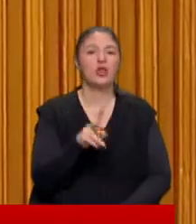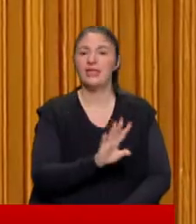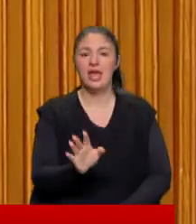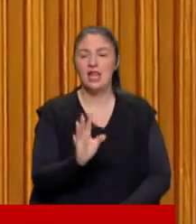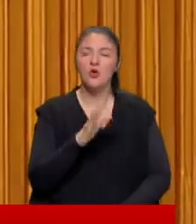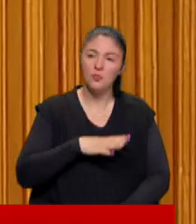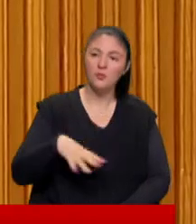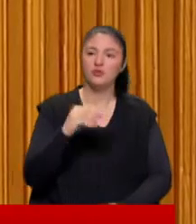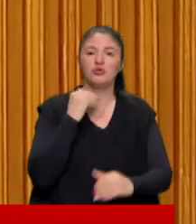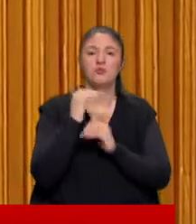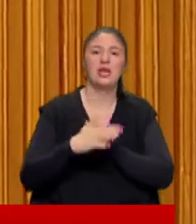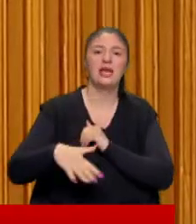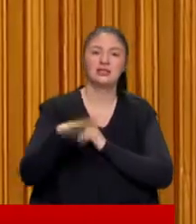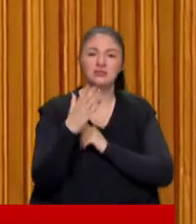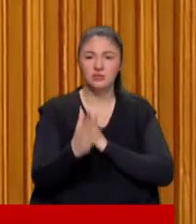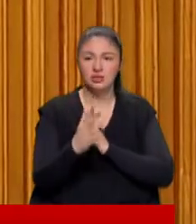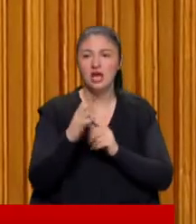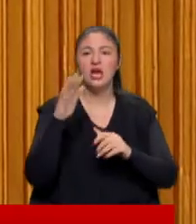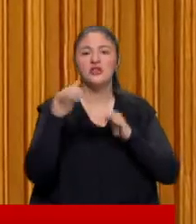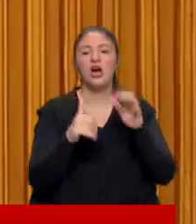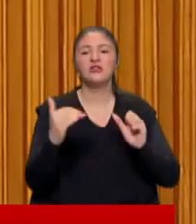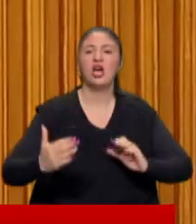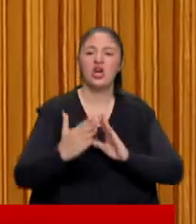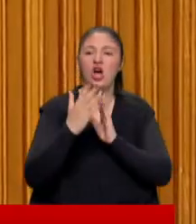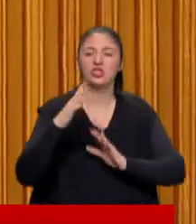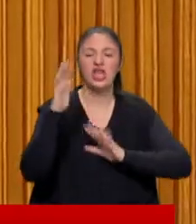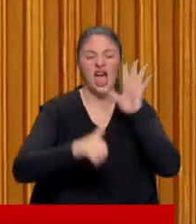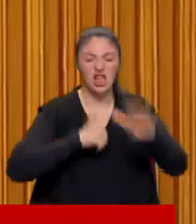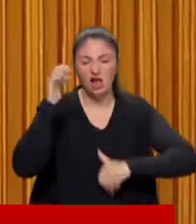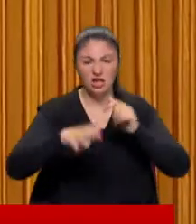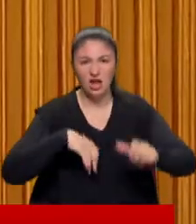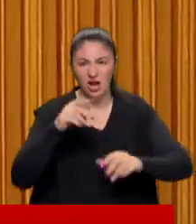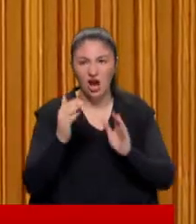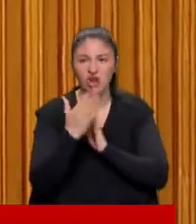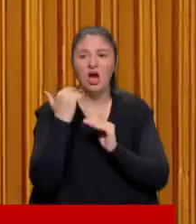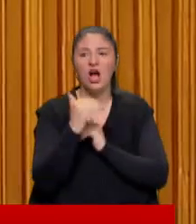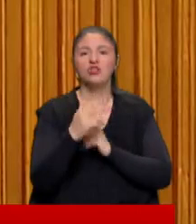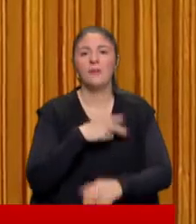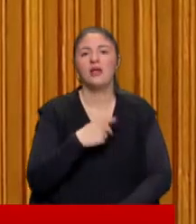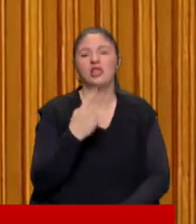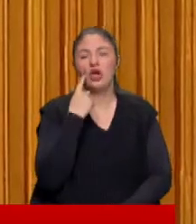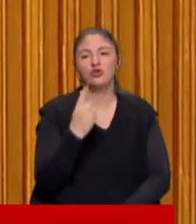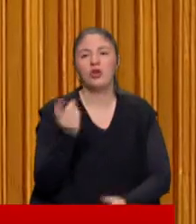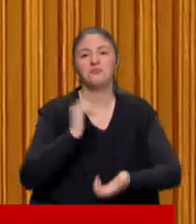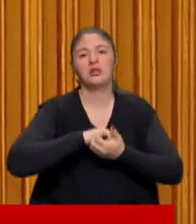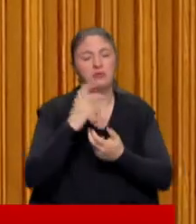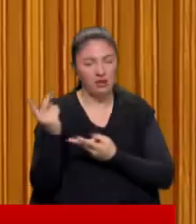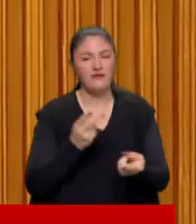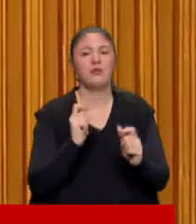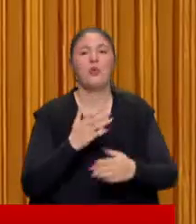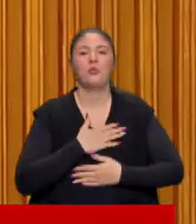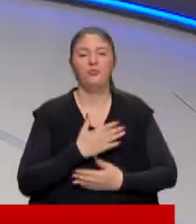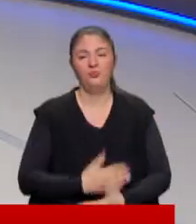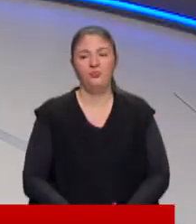değildir. Bütün milletimizi ranta karşı, talana karşı halkçı belediyecilikte birleşmeye davet